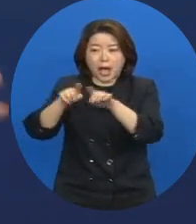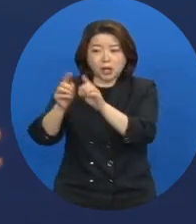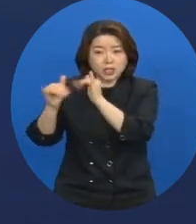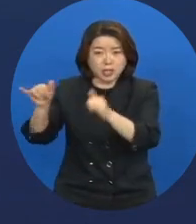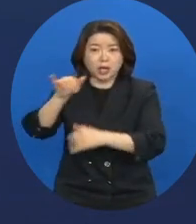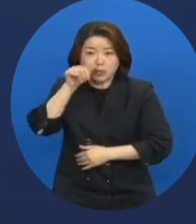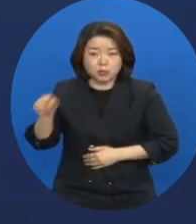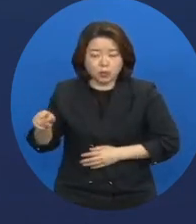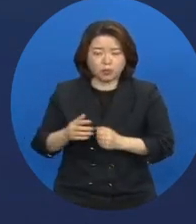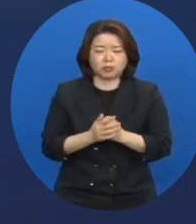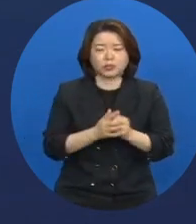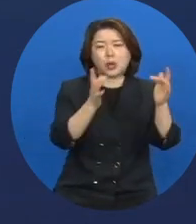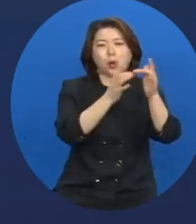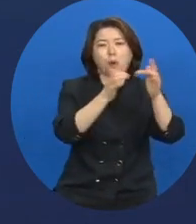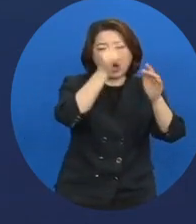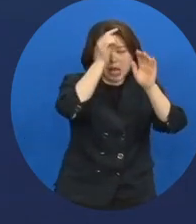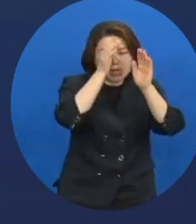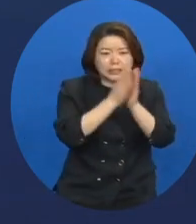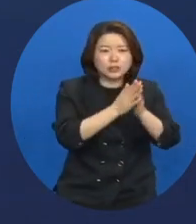온라인 기도의 집이 있잖아요.